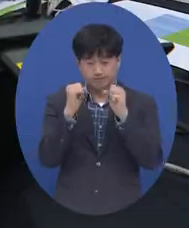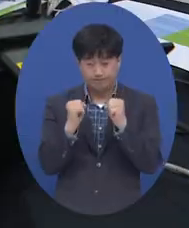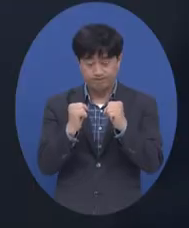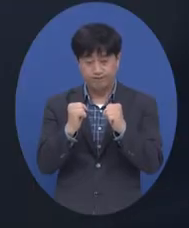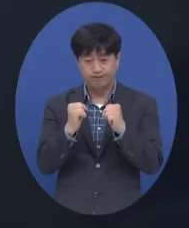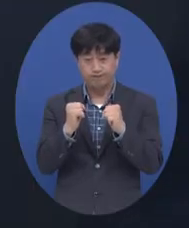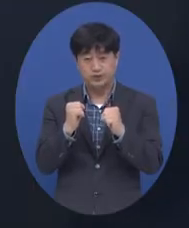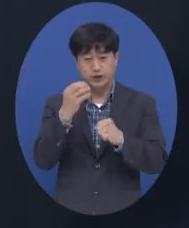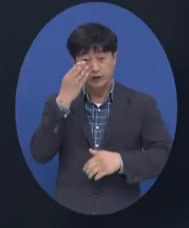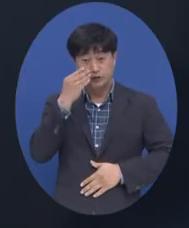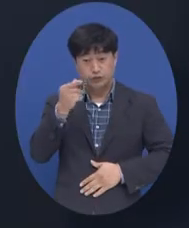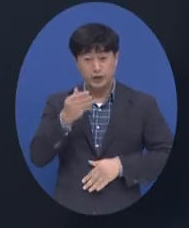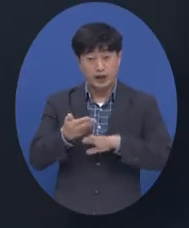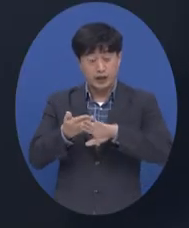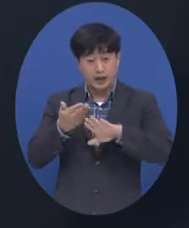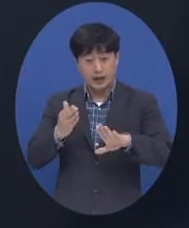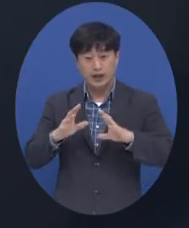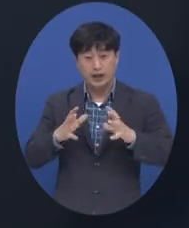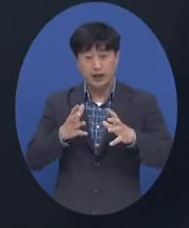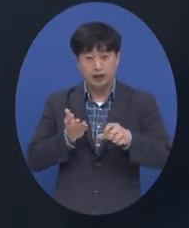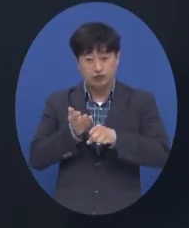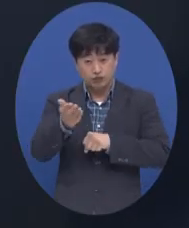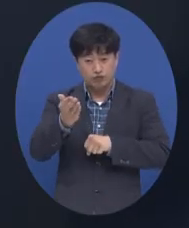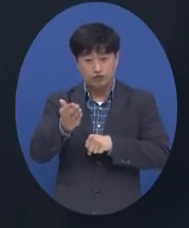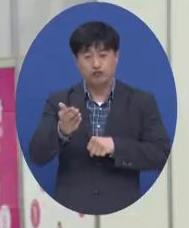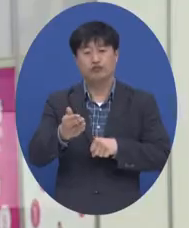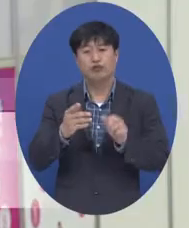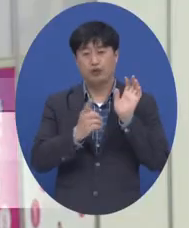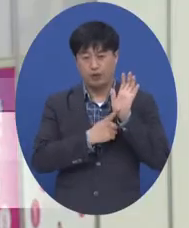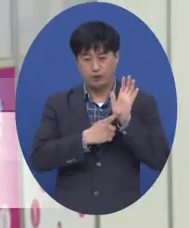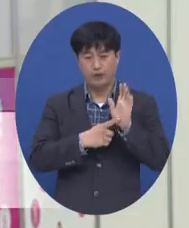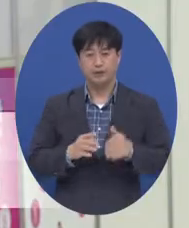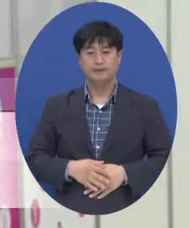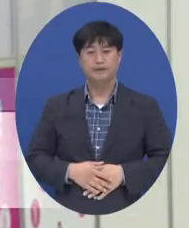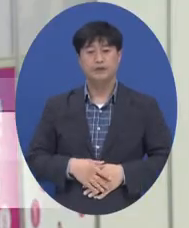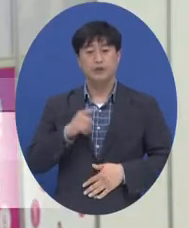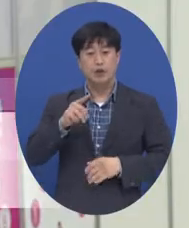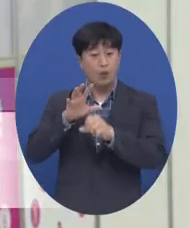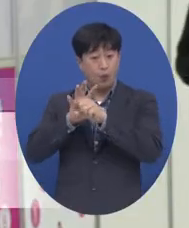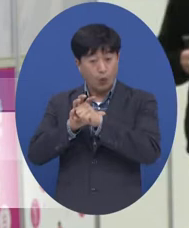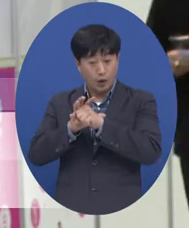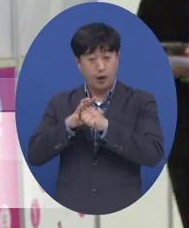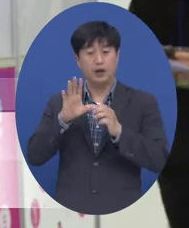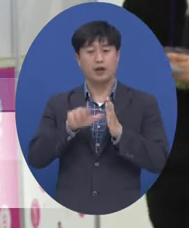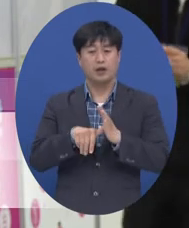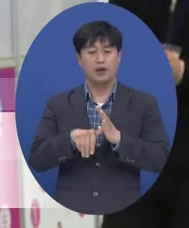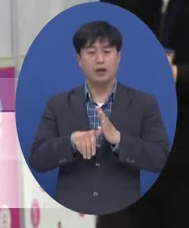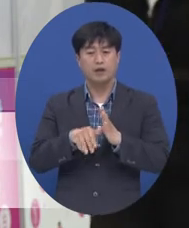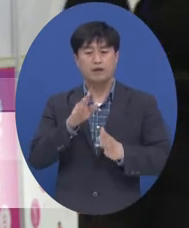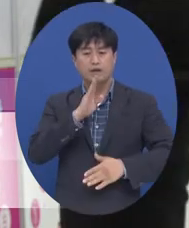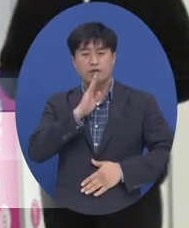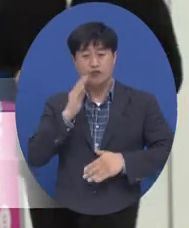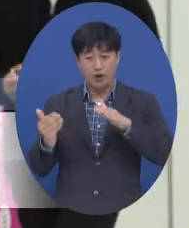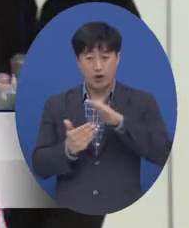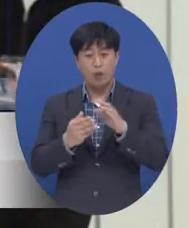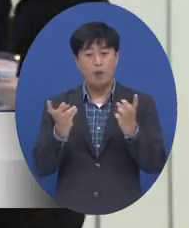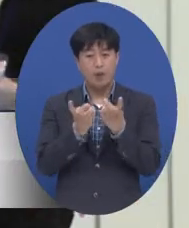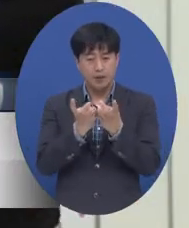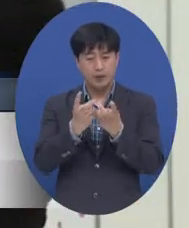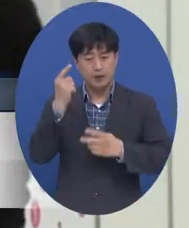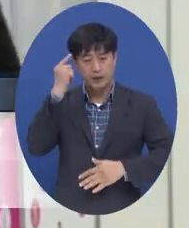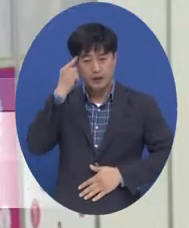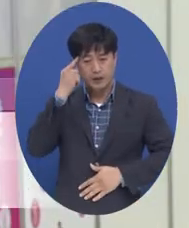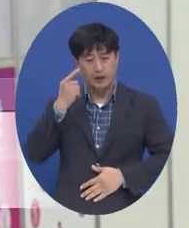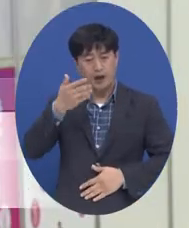막힘없이 해외 시장에 적극적인 마케팅을 합니다. 이런 코로나 상황에서는 사실은 최선의 방법이라고